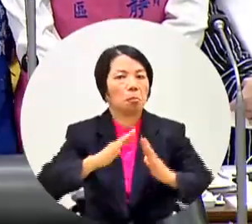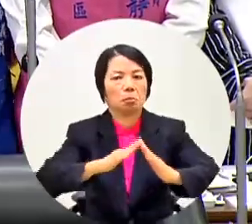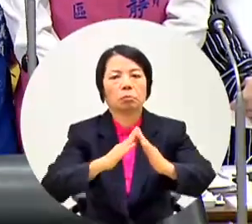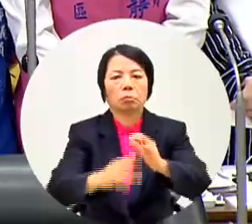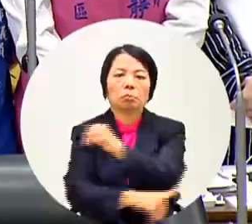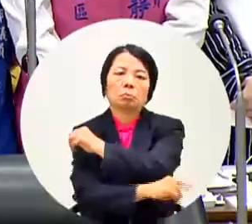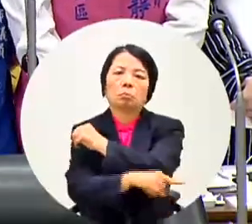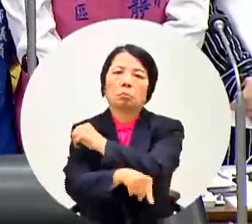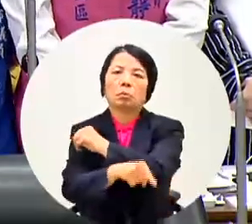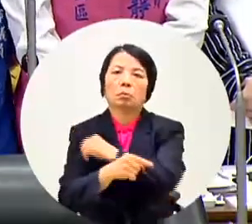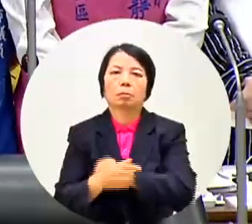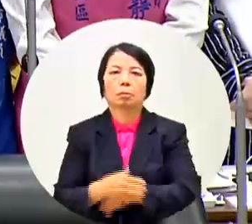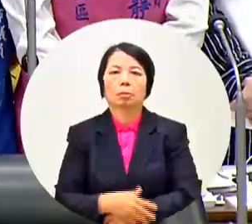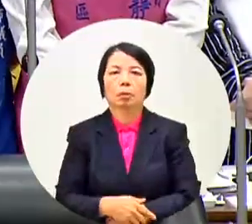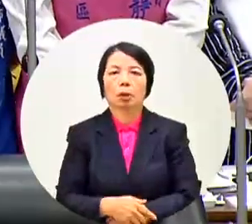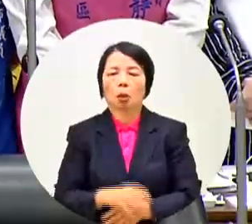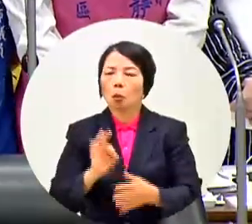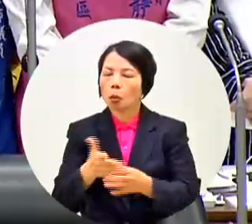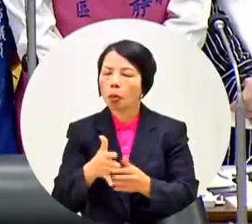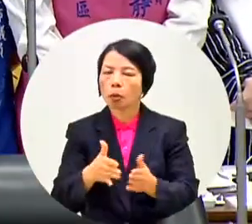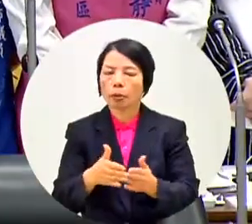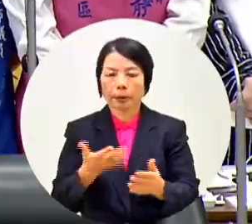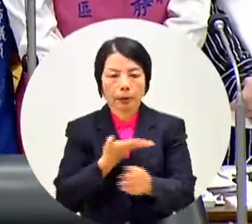么我给市长打这80分？